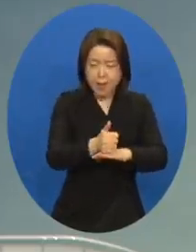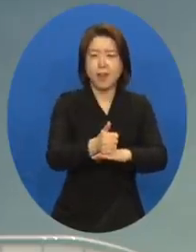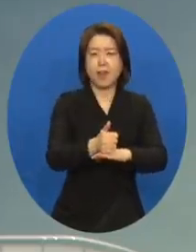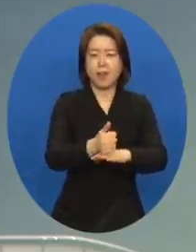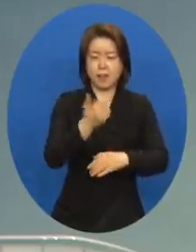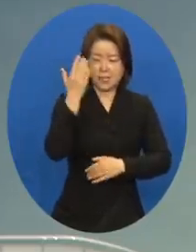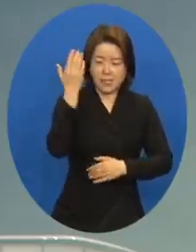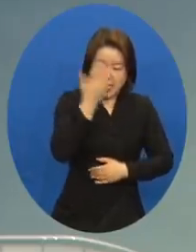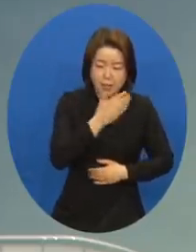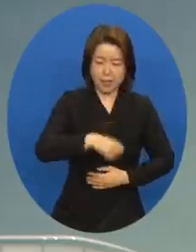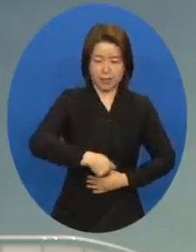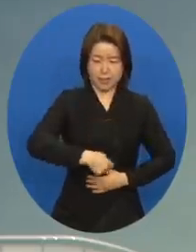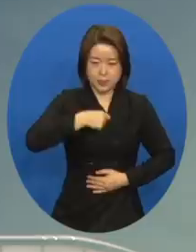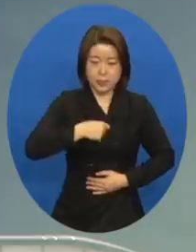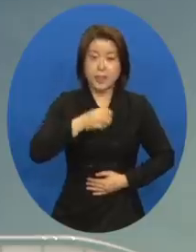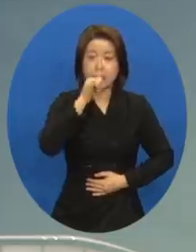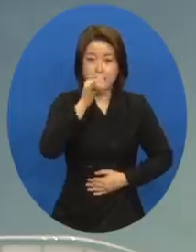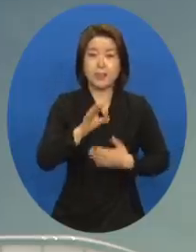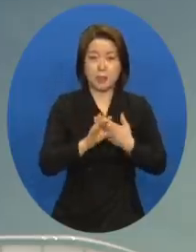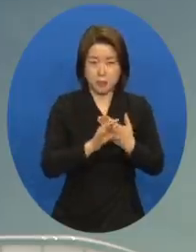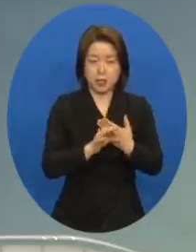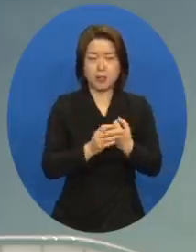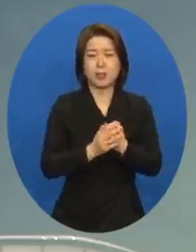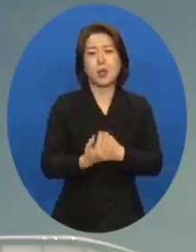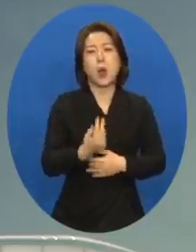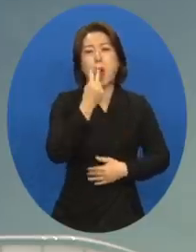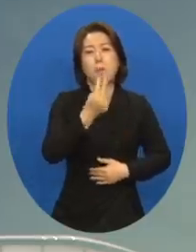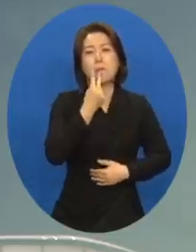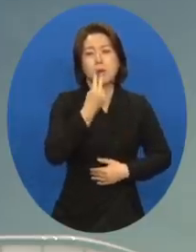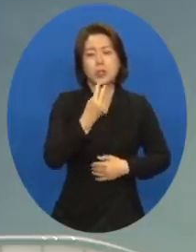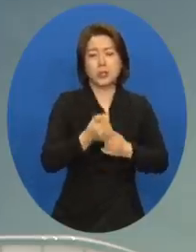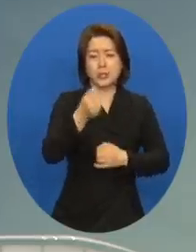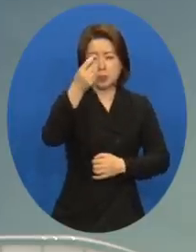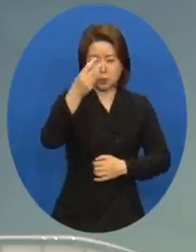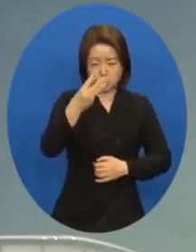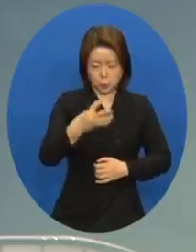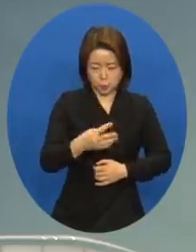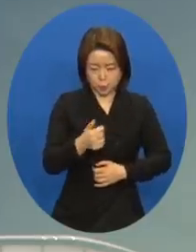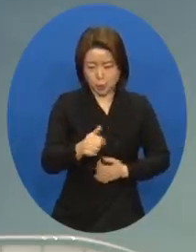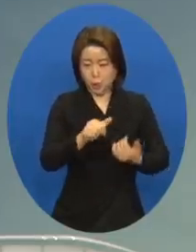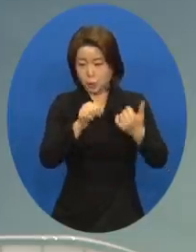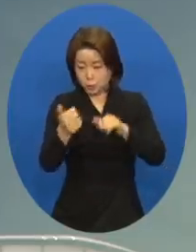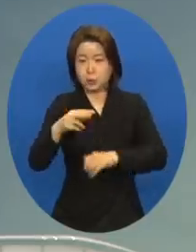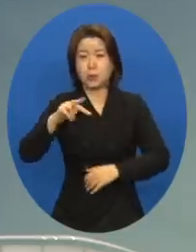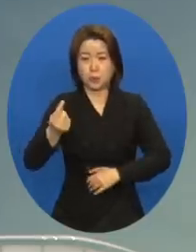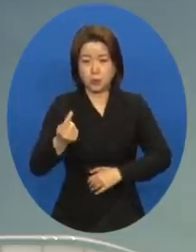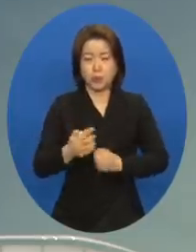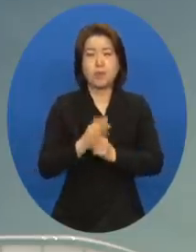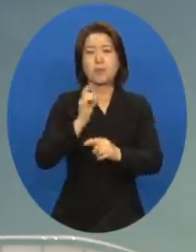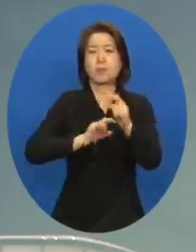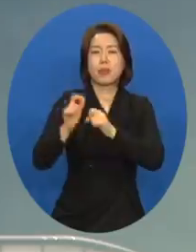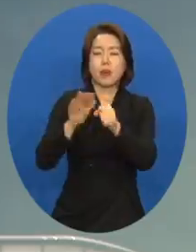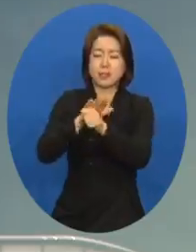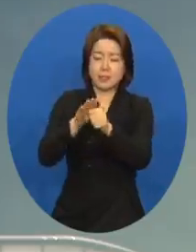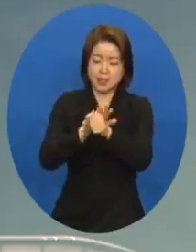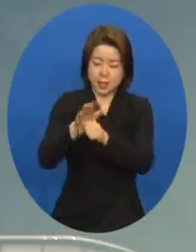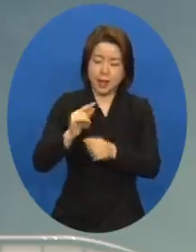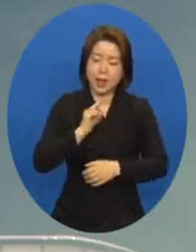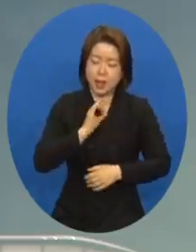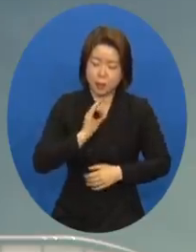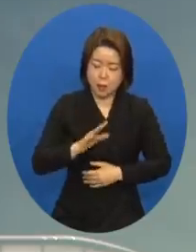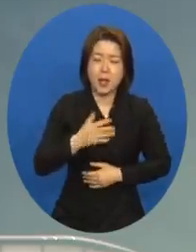순수하고 진실한 것이 있다면 목숨이 12번 다한 후에라도 더욱 사랑하고만